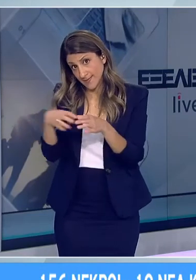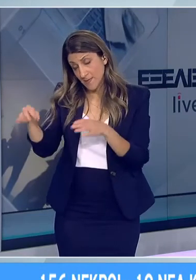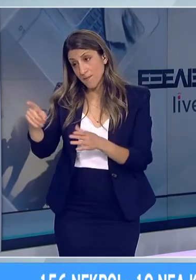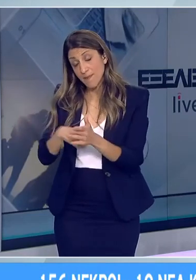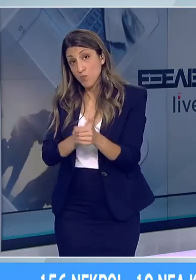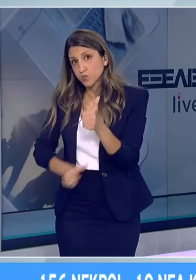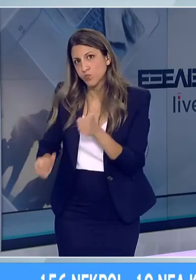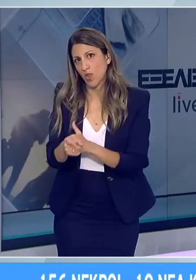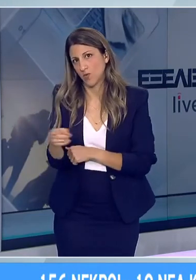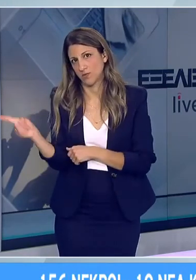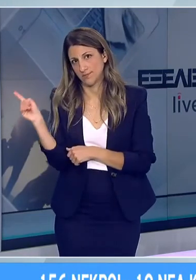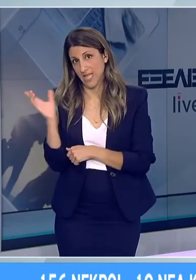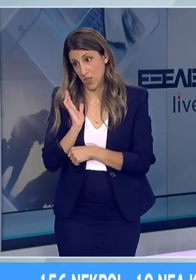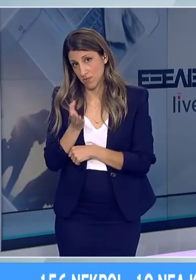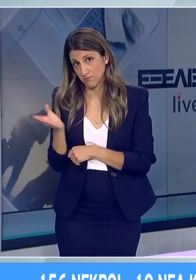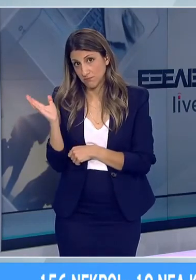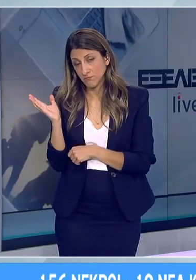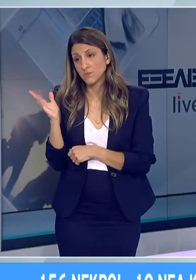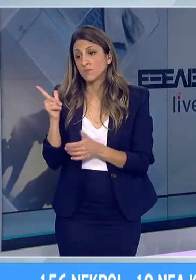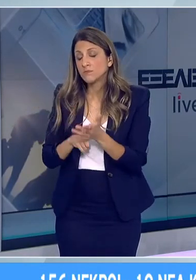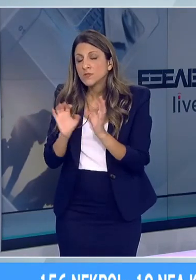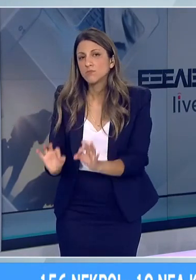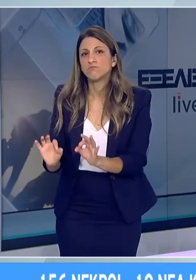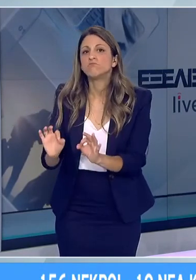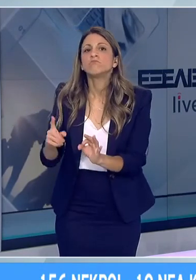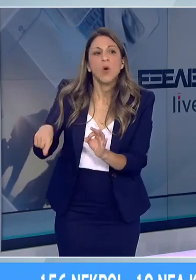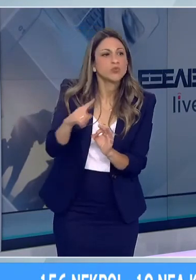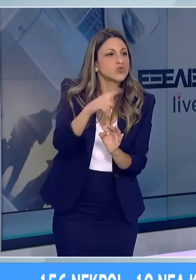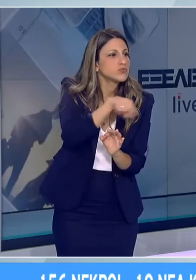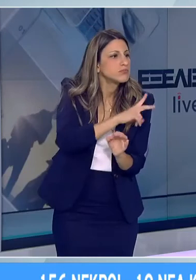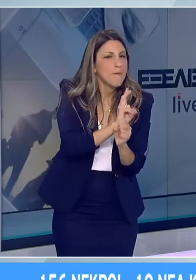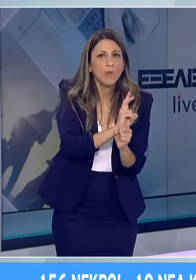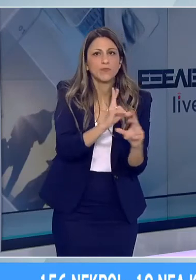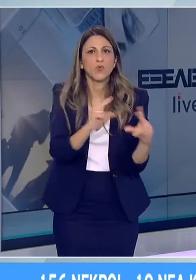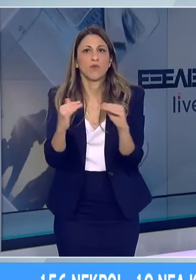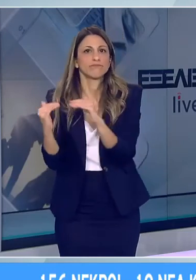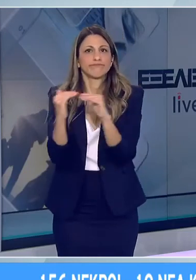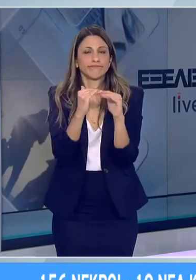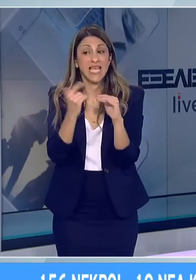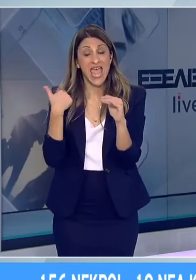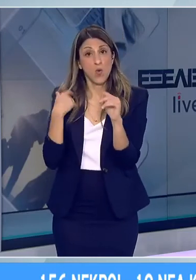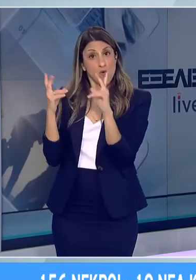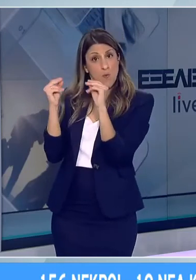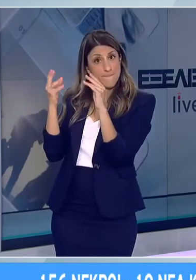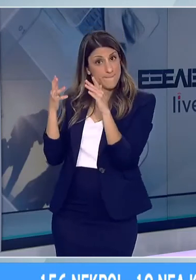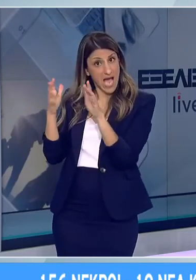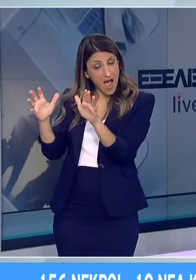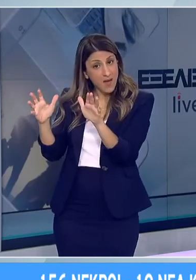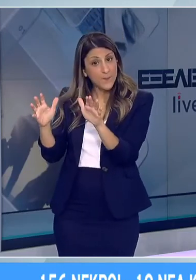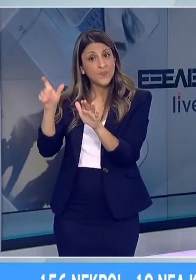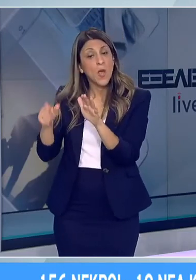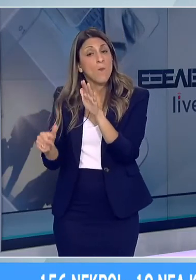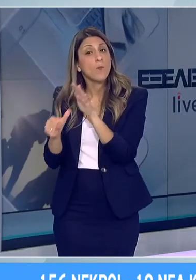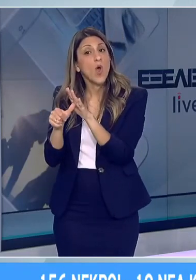πρέπει να δίνεται προτεραιότητα, πρέπει να τις αντιμετωπίζουμε όπως αντιμετωπίζονται οι υπόλοιπες ευάλωτες ομάδες. Έχω μιλήσει ήδη με